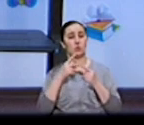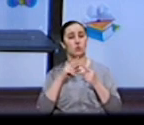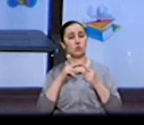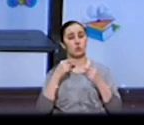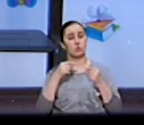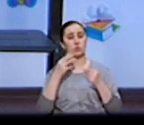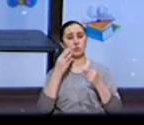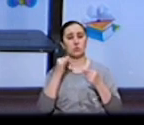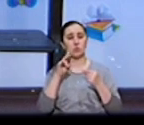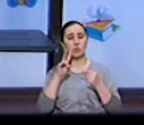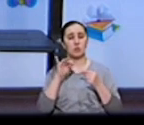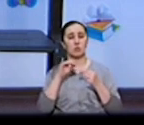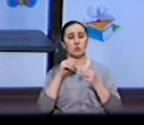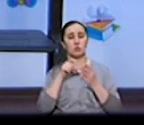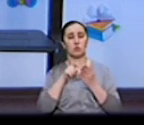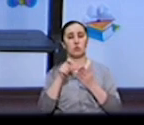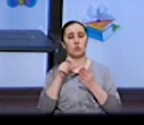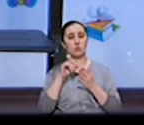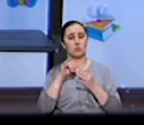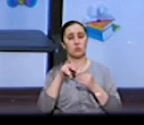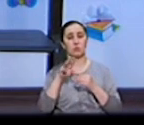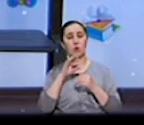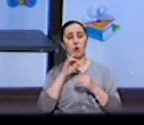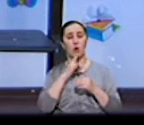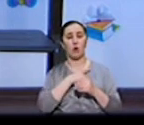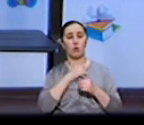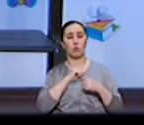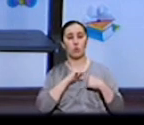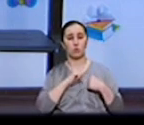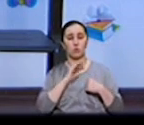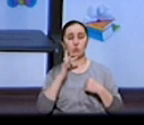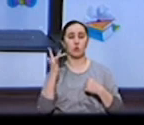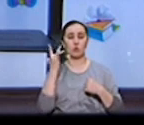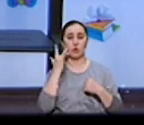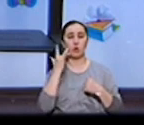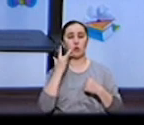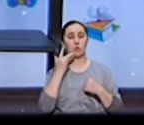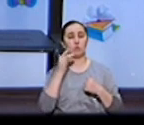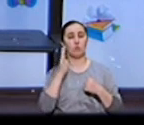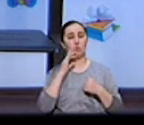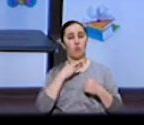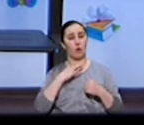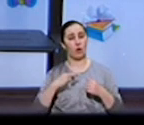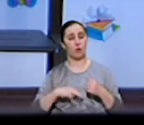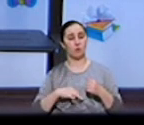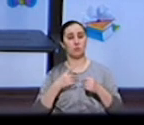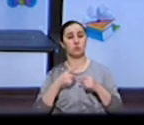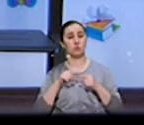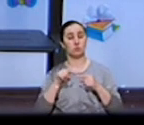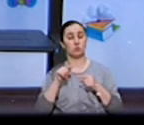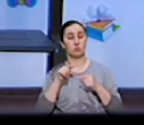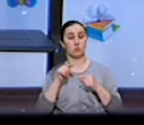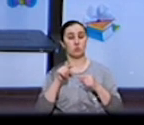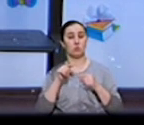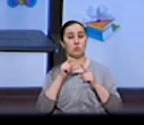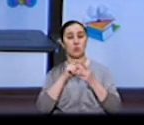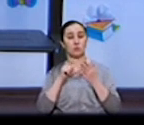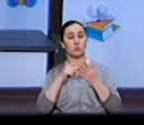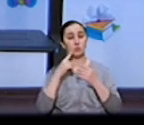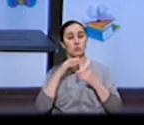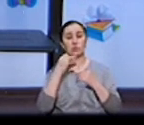Quvlik, shumlik yo'liga kirma. Oq ko'ngil bo'l. Doim bola. She'r mazmunini tushundingiz-a